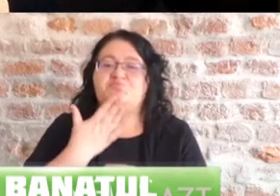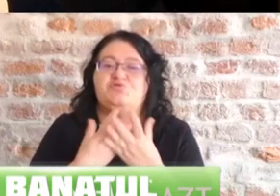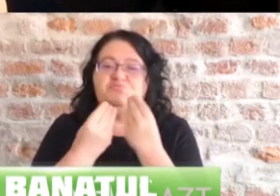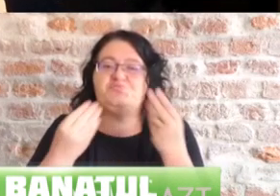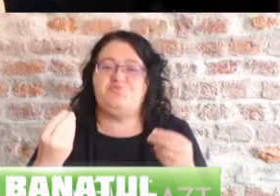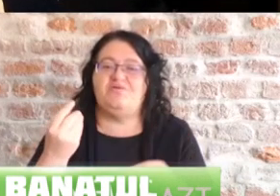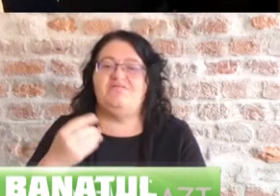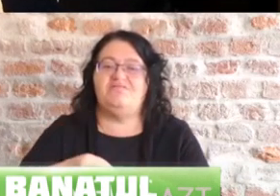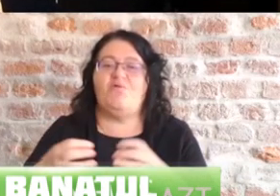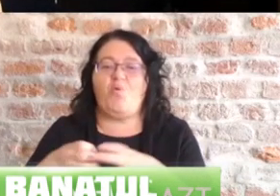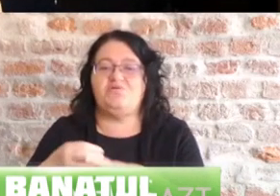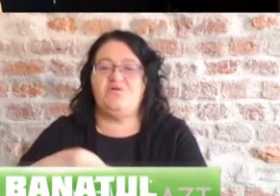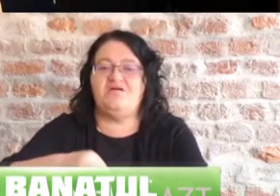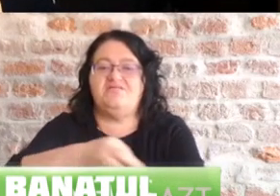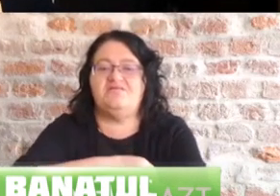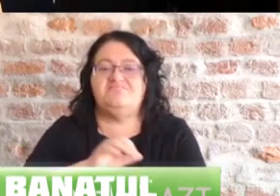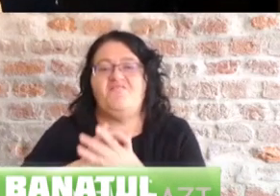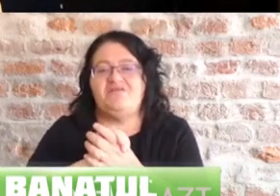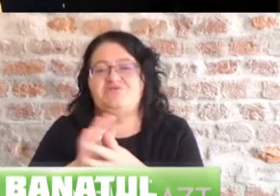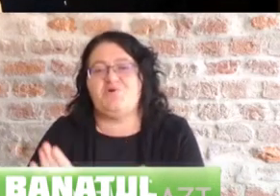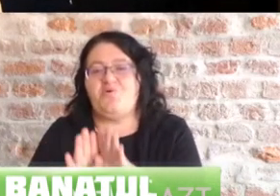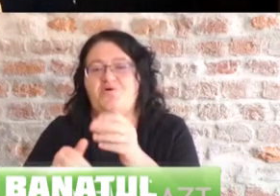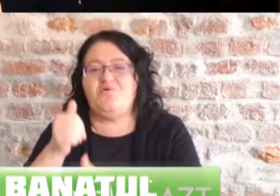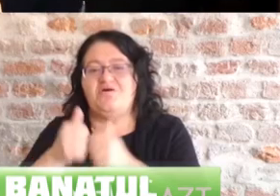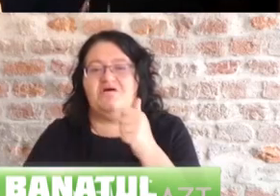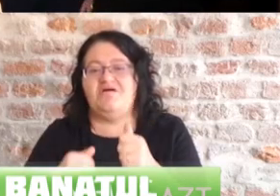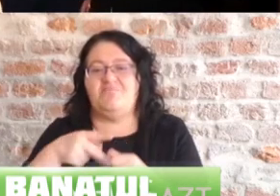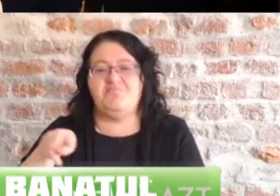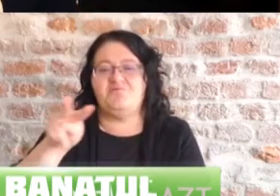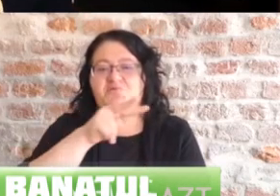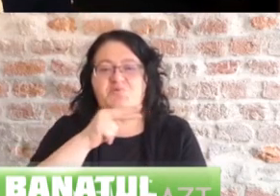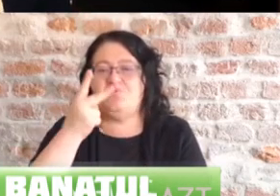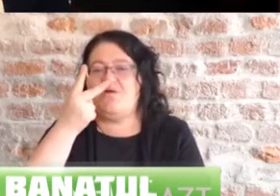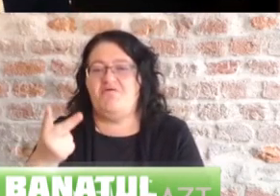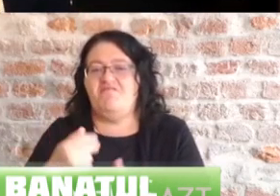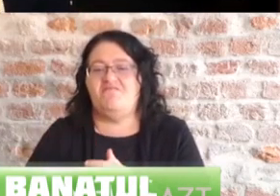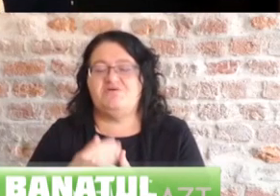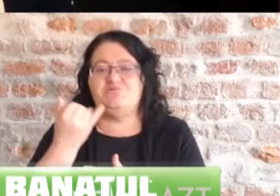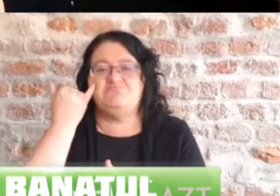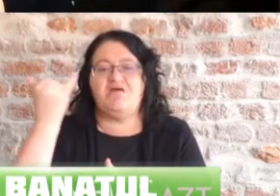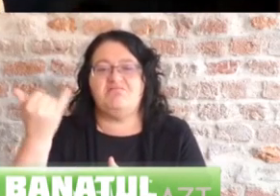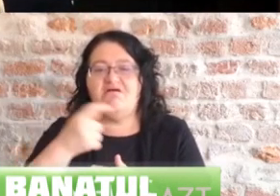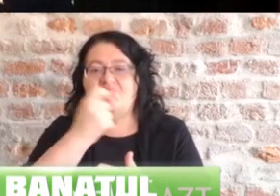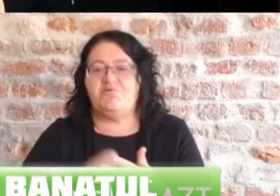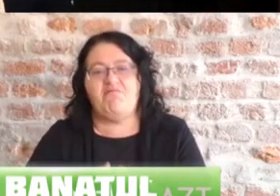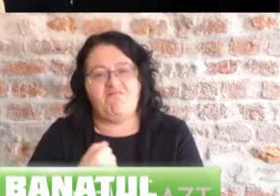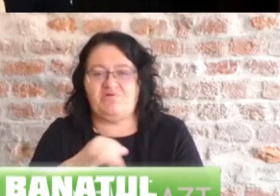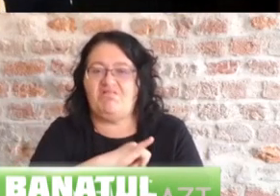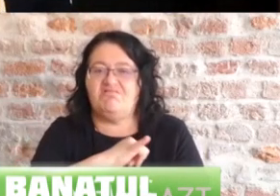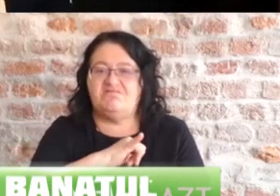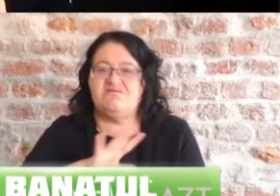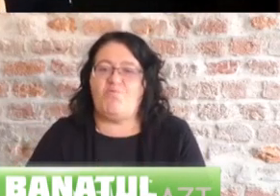Mulțumim ordinului, felicitări celorlalți concurenți. Am dat o tură, am văzut foarte multe proiecte interesante.